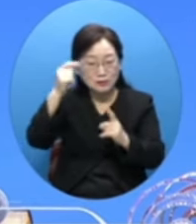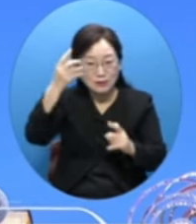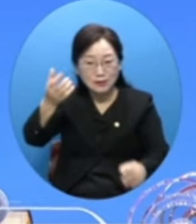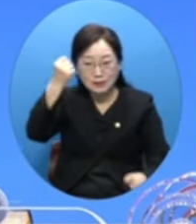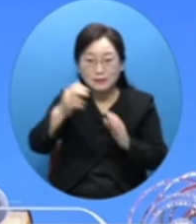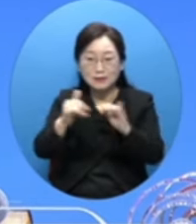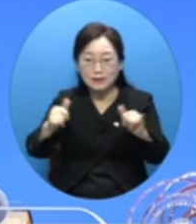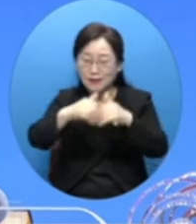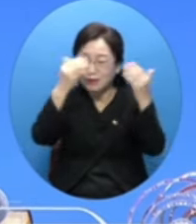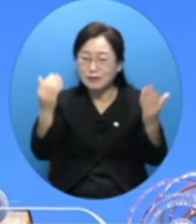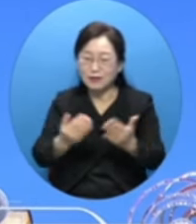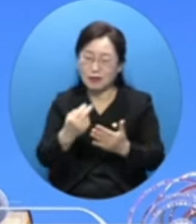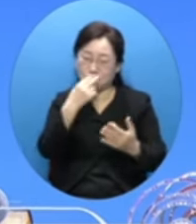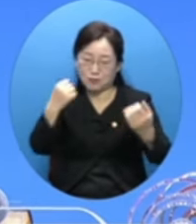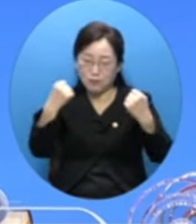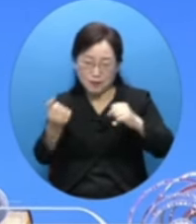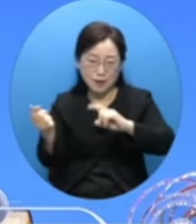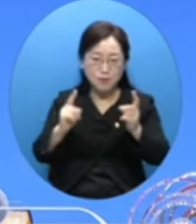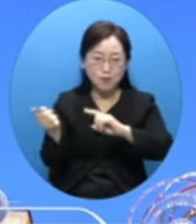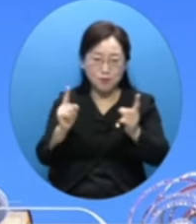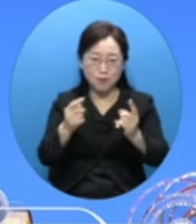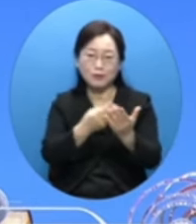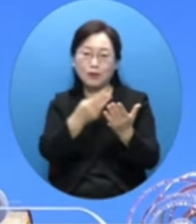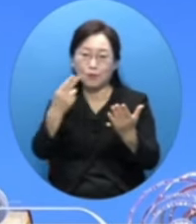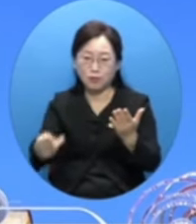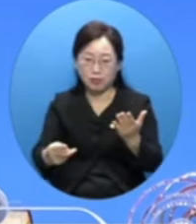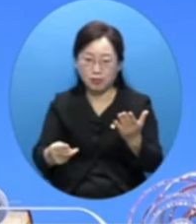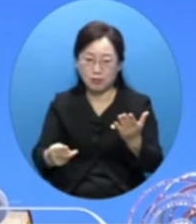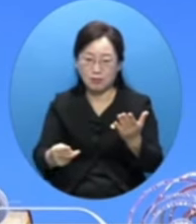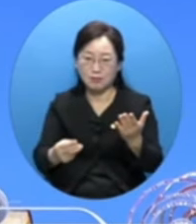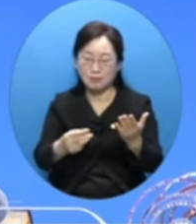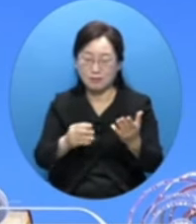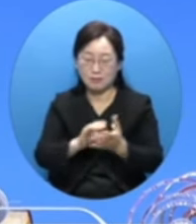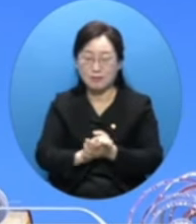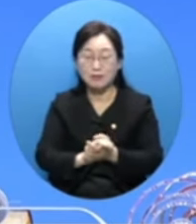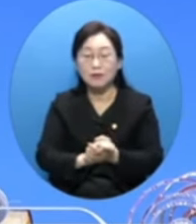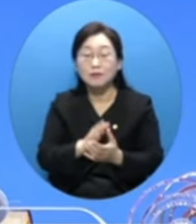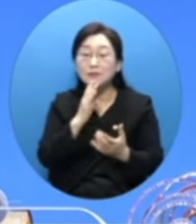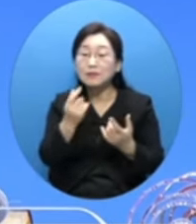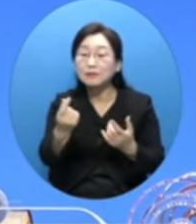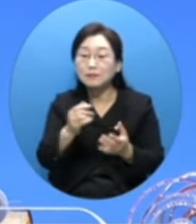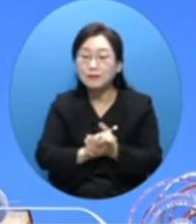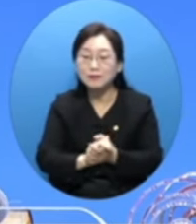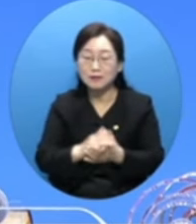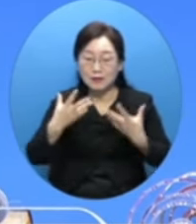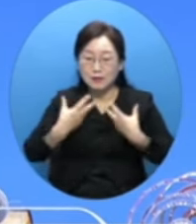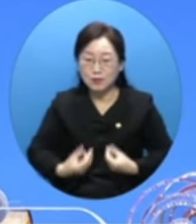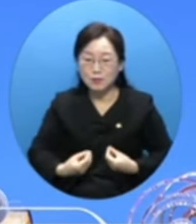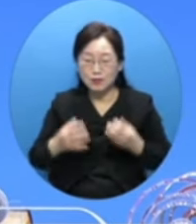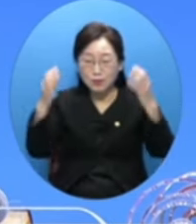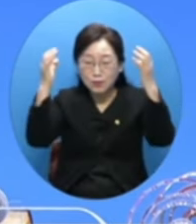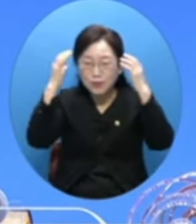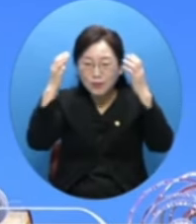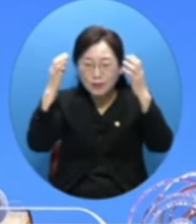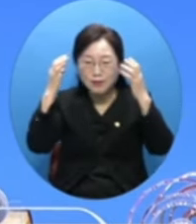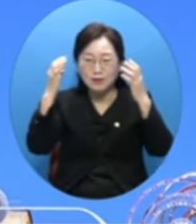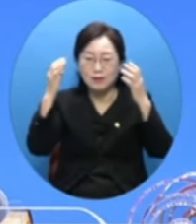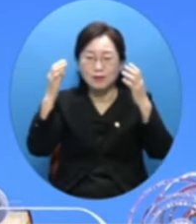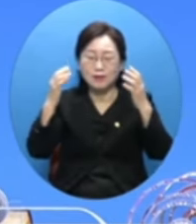사람들은 다 건강에 회복돼서 나갔다 하는 그런 고백을 하셨습니다. 그렇습니다. 절망의 때, 고난의 때